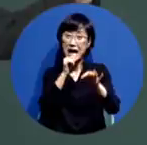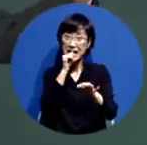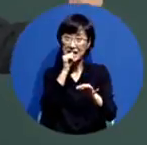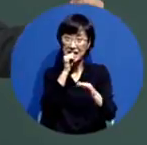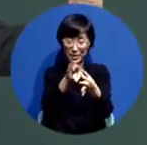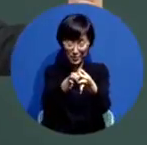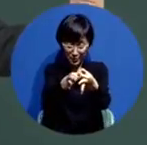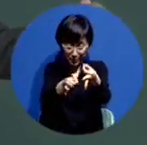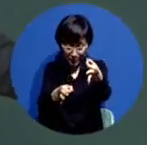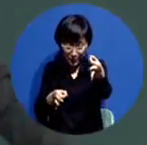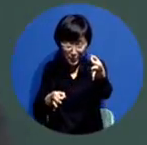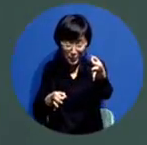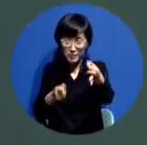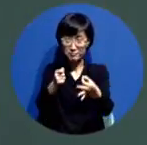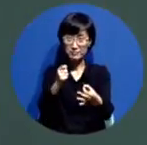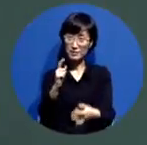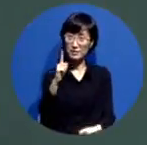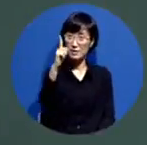셀카 봉이래요.